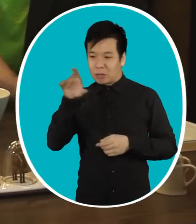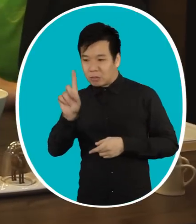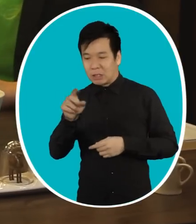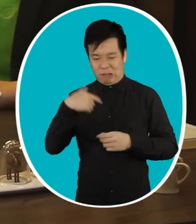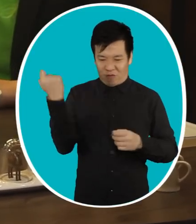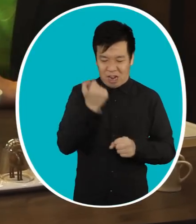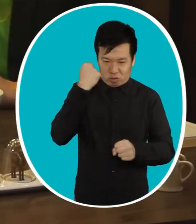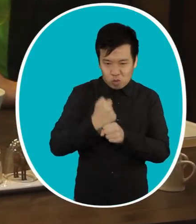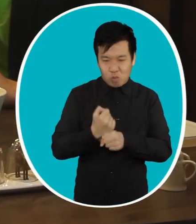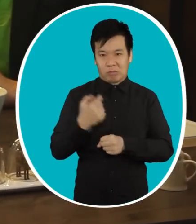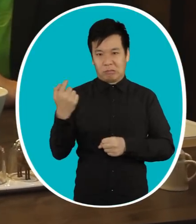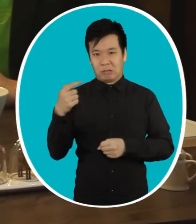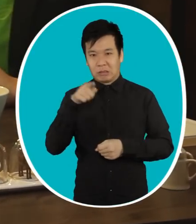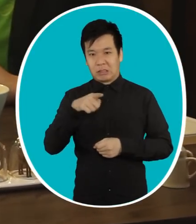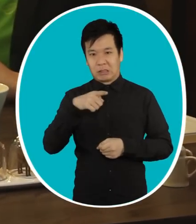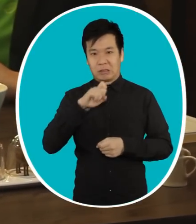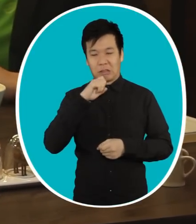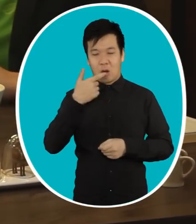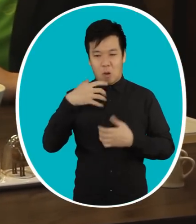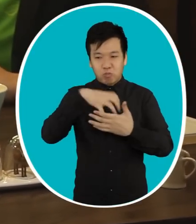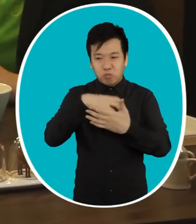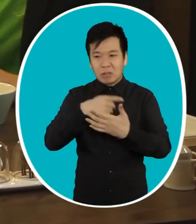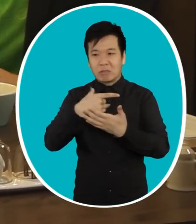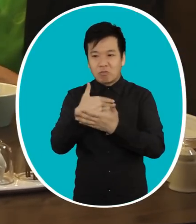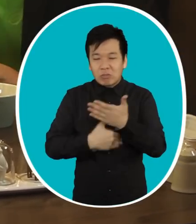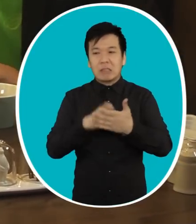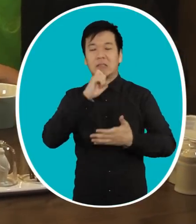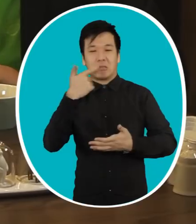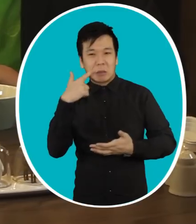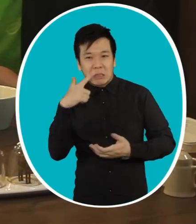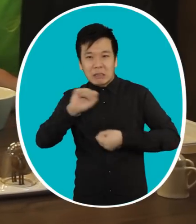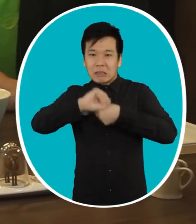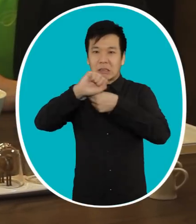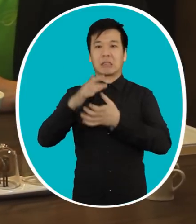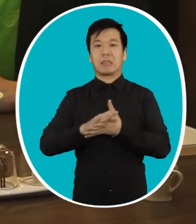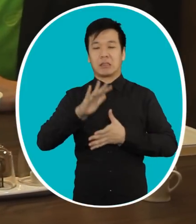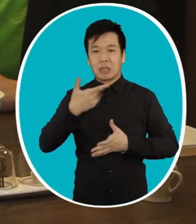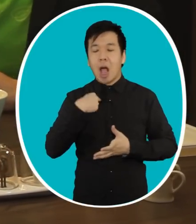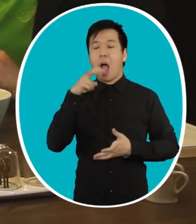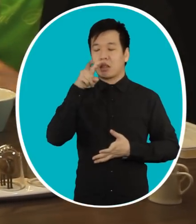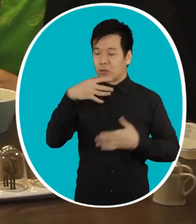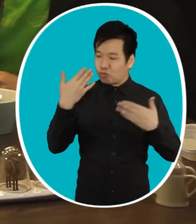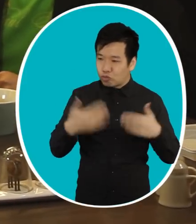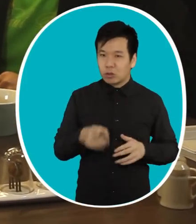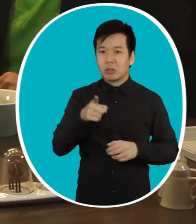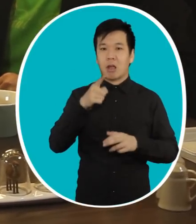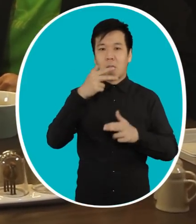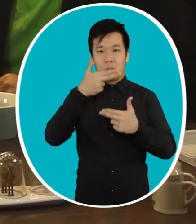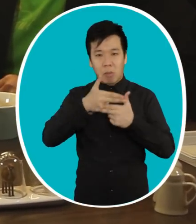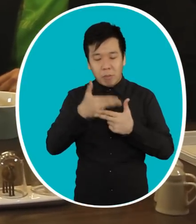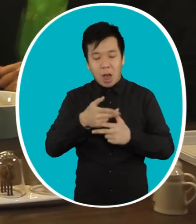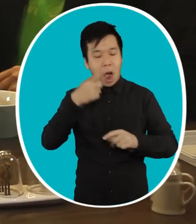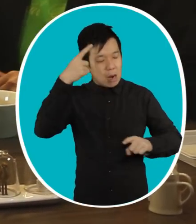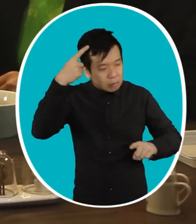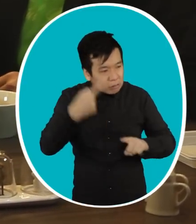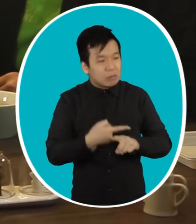啲做，因為嗰啲內容咧永遠都有需求嘅。 係， 當然啦，好貴嘅拍得，但係我睇過佢一啲嘅製作